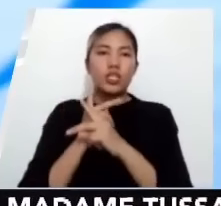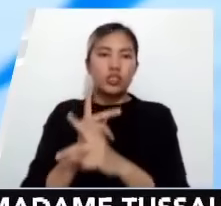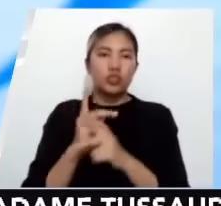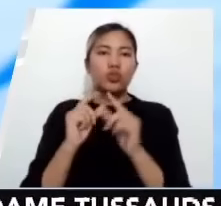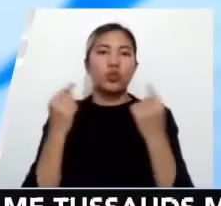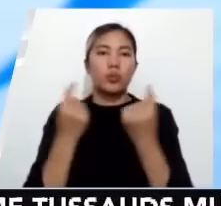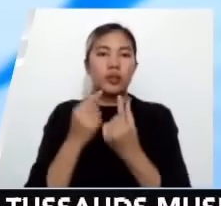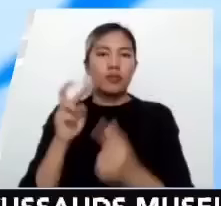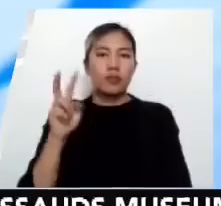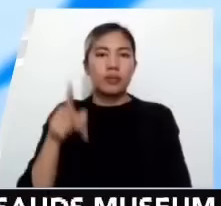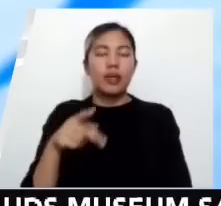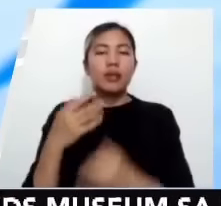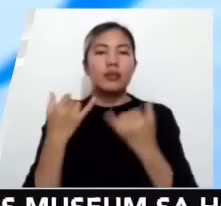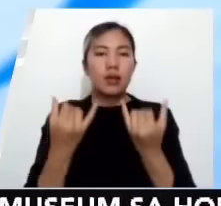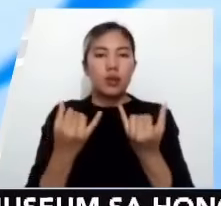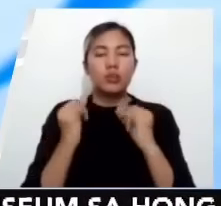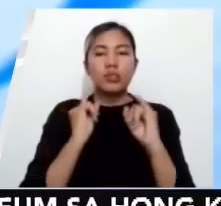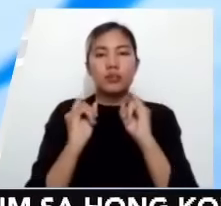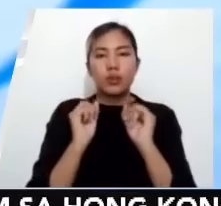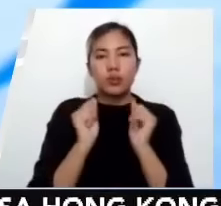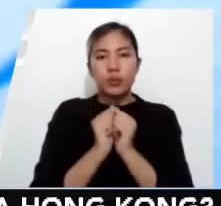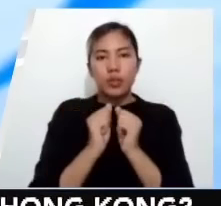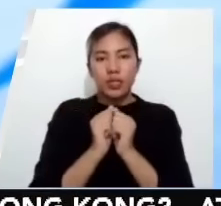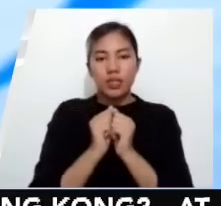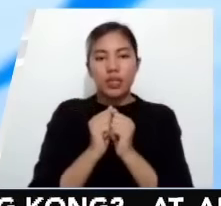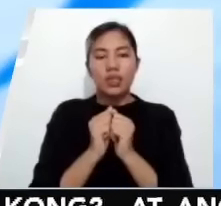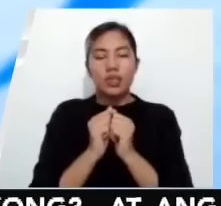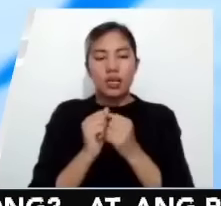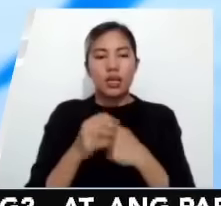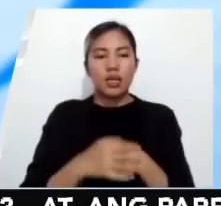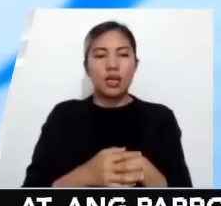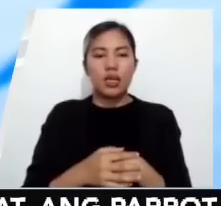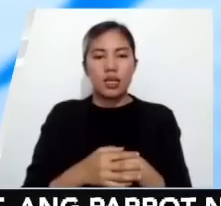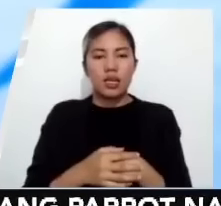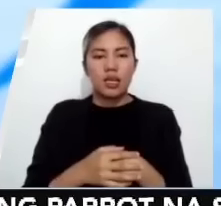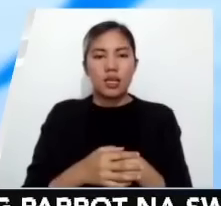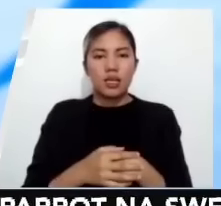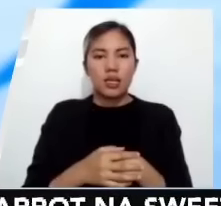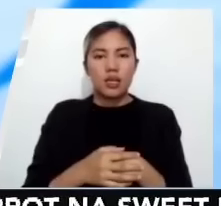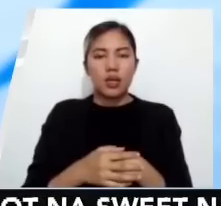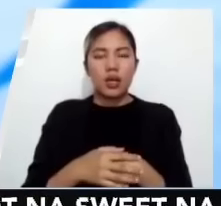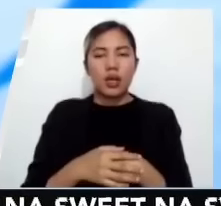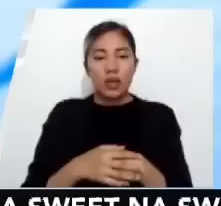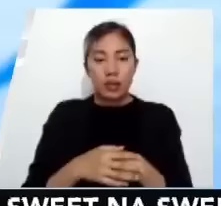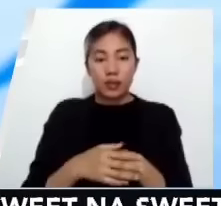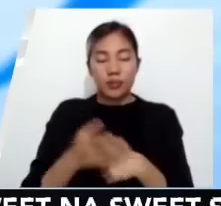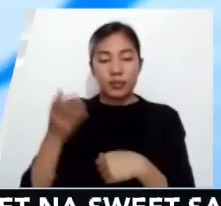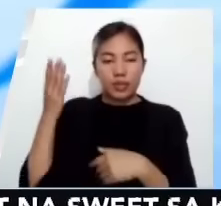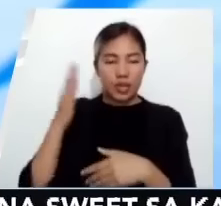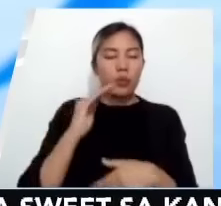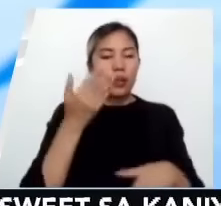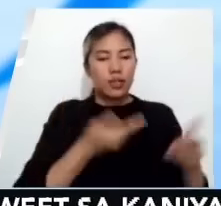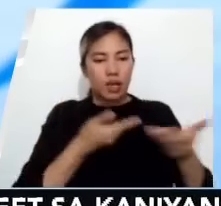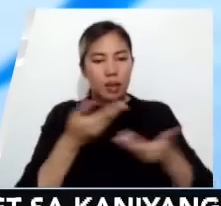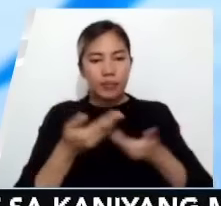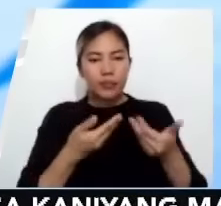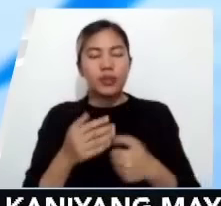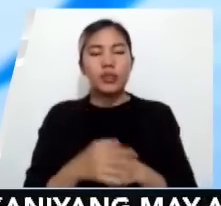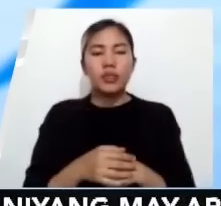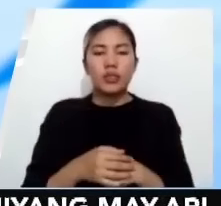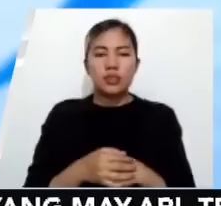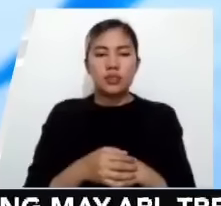Philippines spokesperson Colonel Franz Margaret Padilla. Magandang umaga at welcome po sa Balitang Hali. Magandang umaga po and